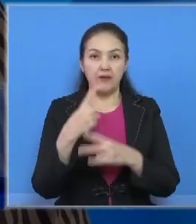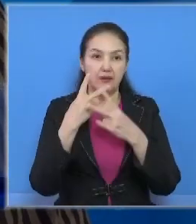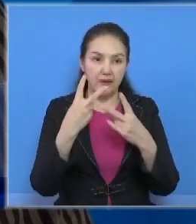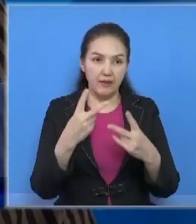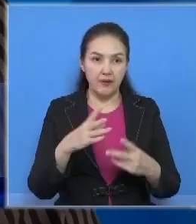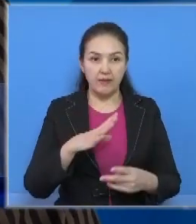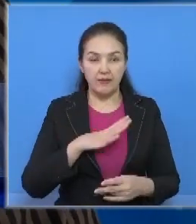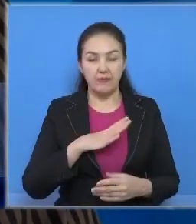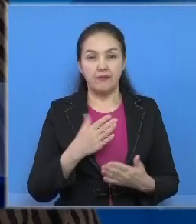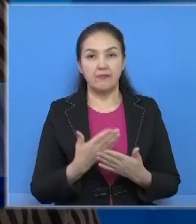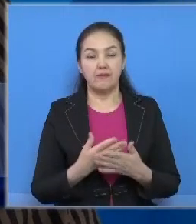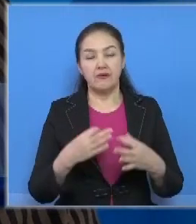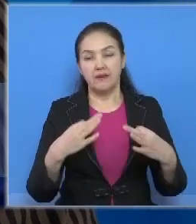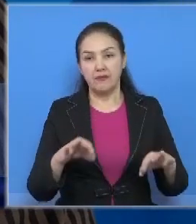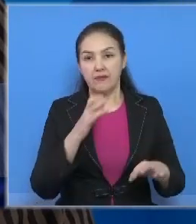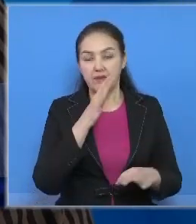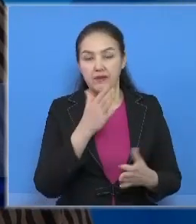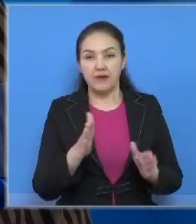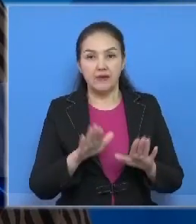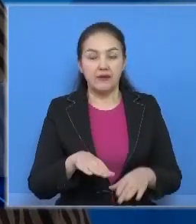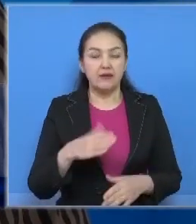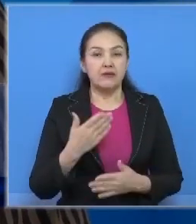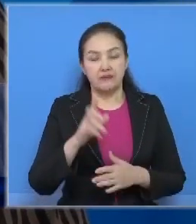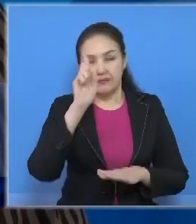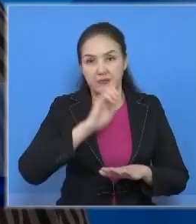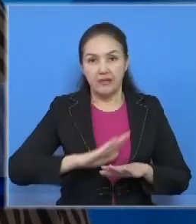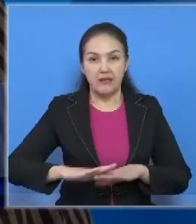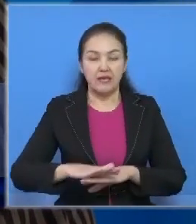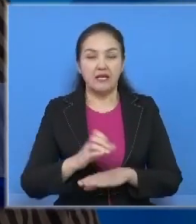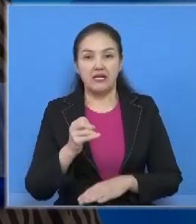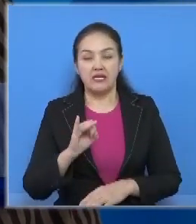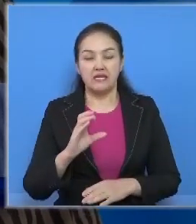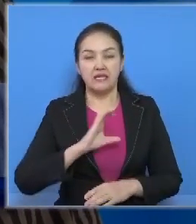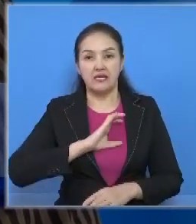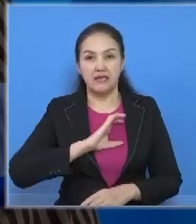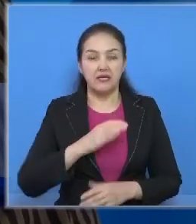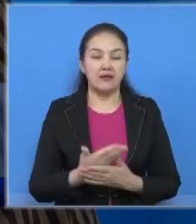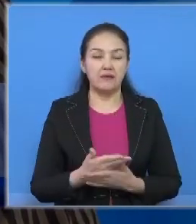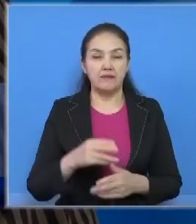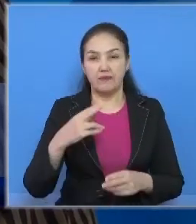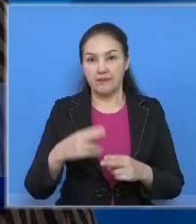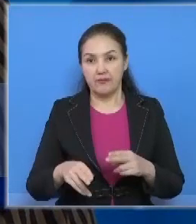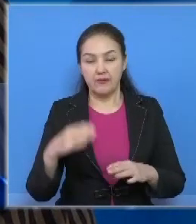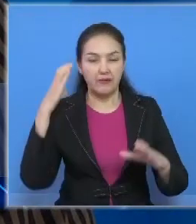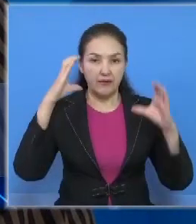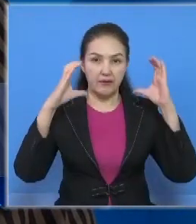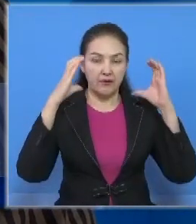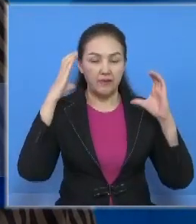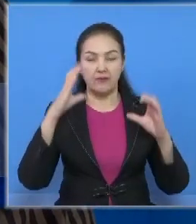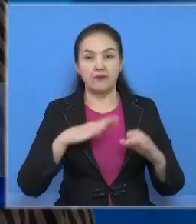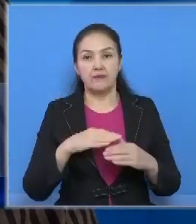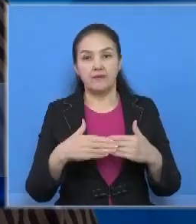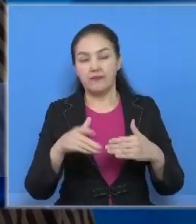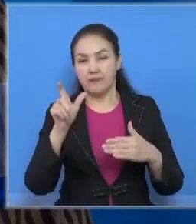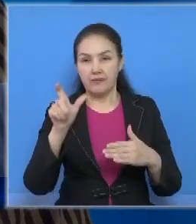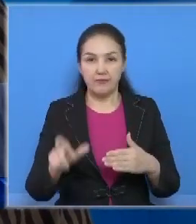қарастырылуда. Осыған сәйкес мемлекеттік грант негізінде аяқтаған жоғарғы оқу орындарын аяқтаған